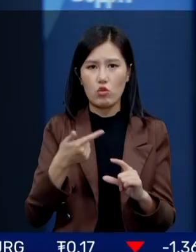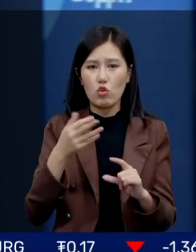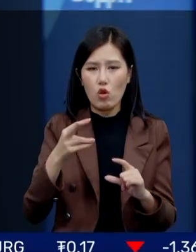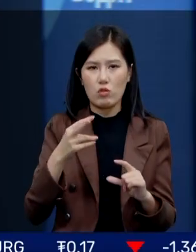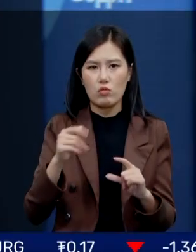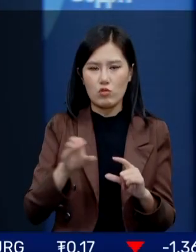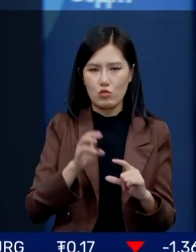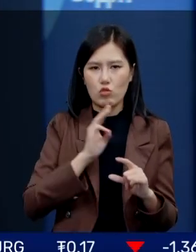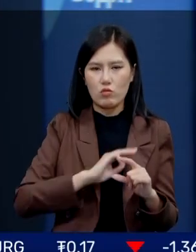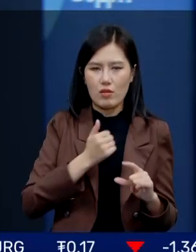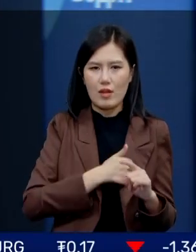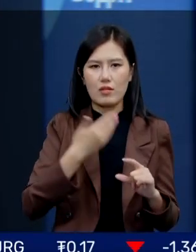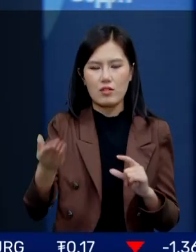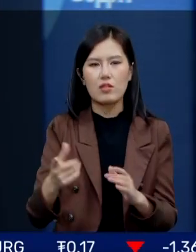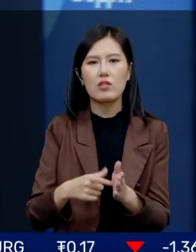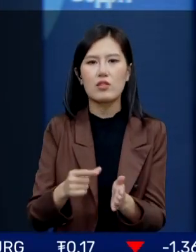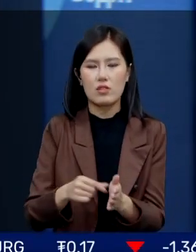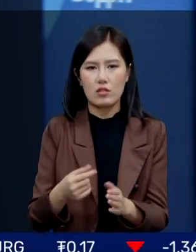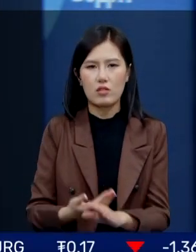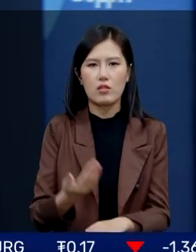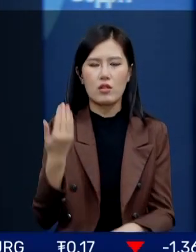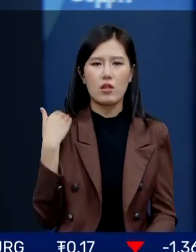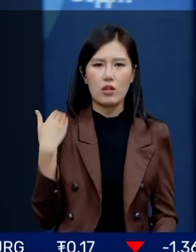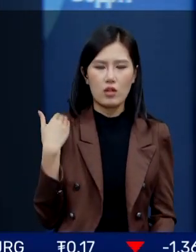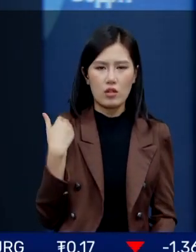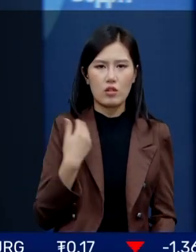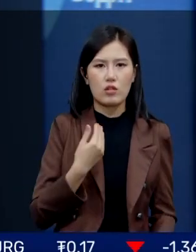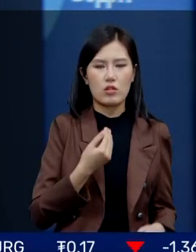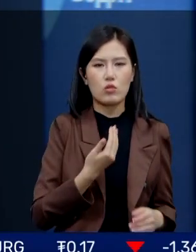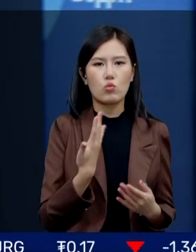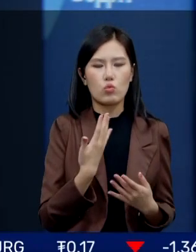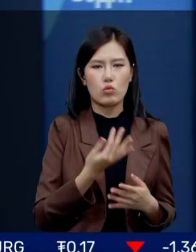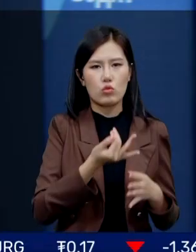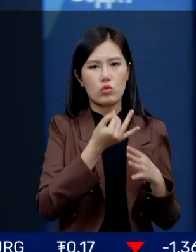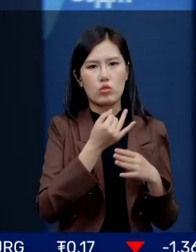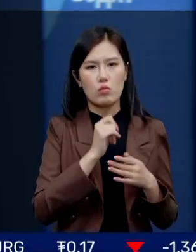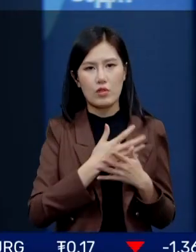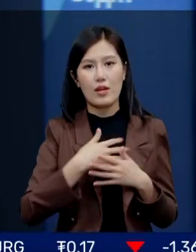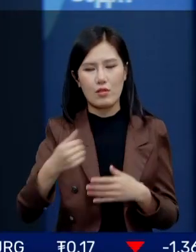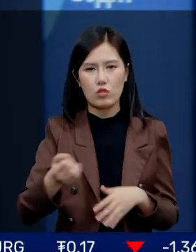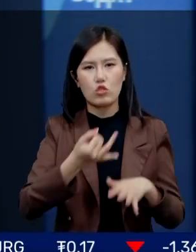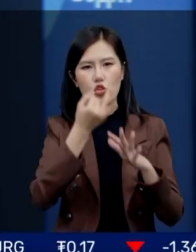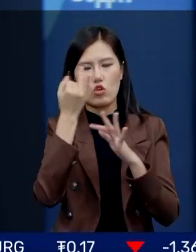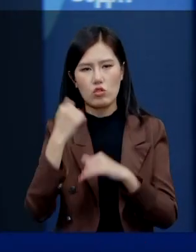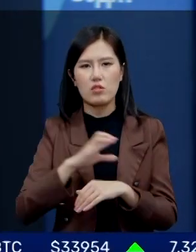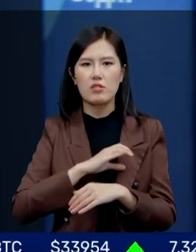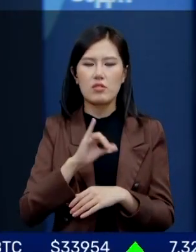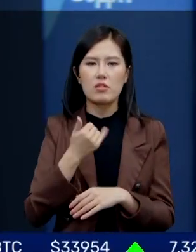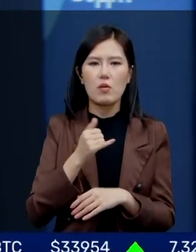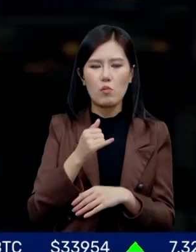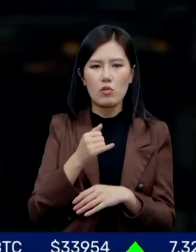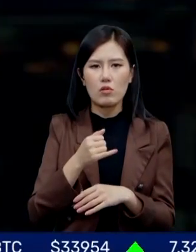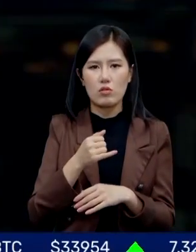энэ тал дээр бол манайх л ах байгуулагчнаас ширхэтэд 7 хоногийн сэтгэл ханамжийн баталгаа гэдэг юм хэрэгжүүлдэг. За тэр нь л хэрэглэгчдийн